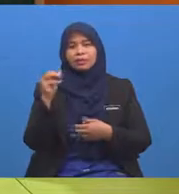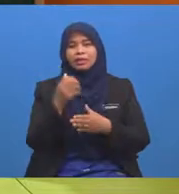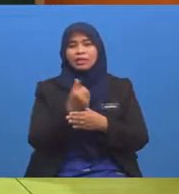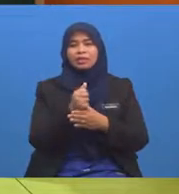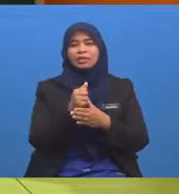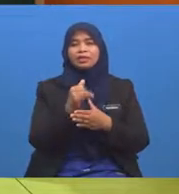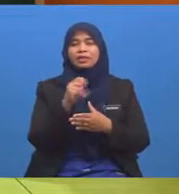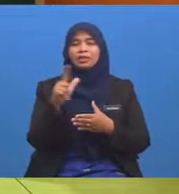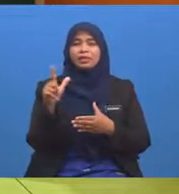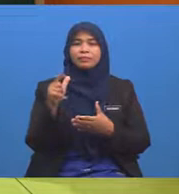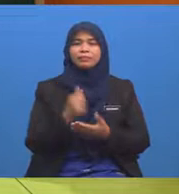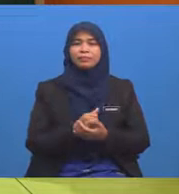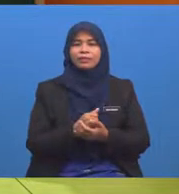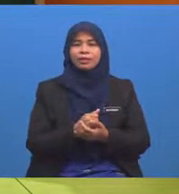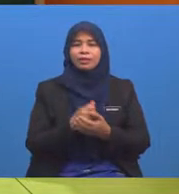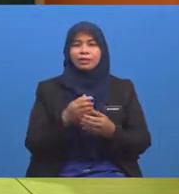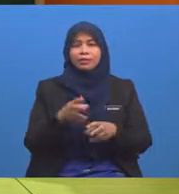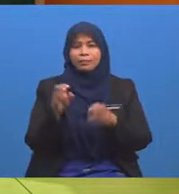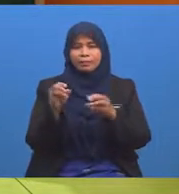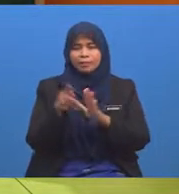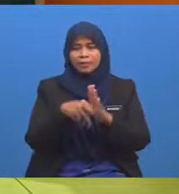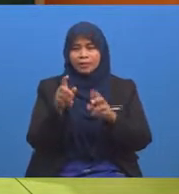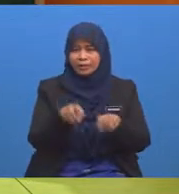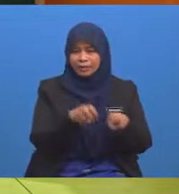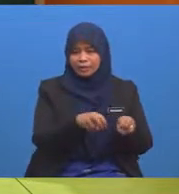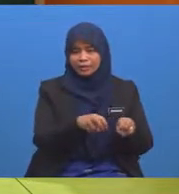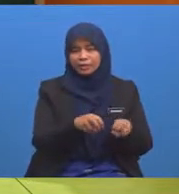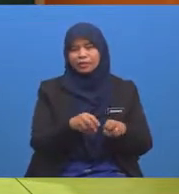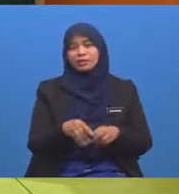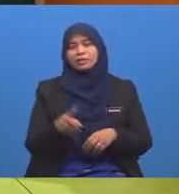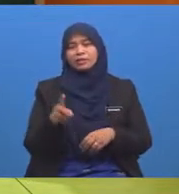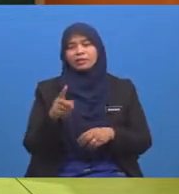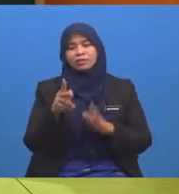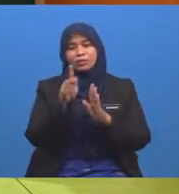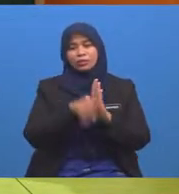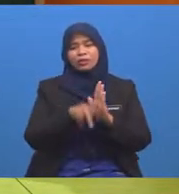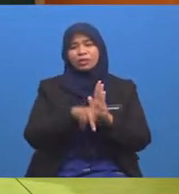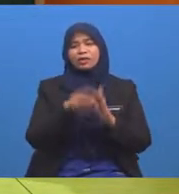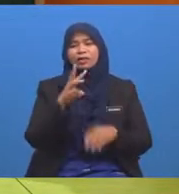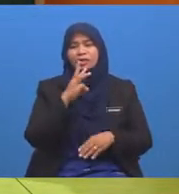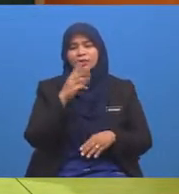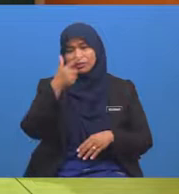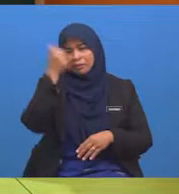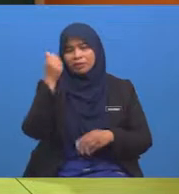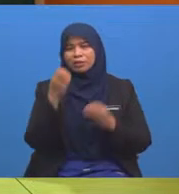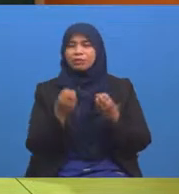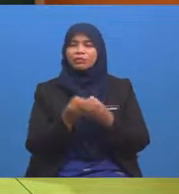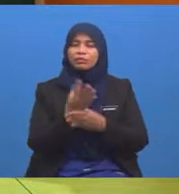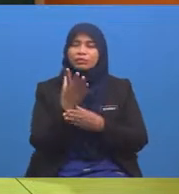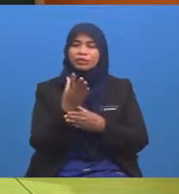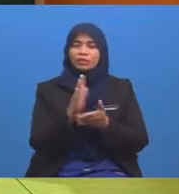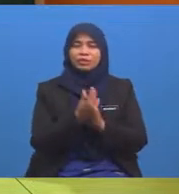Antaranya ialah pertanian, di mana kekurangan air akan menyebabkan tumbuhan menjadi